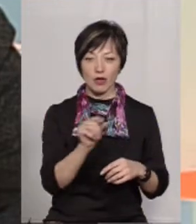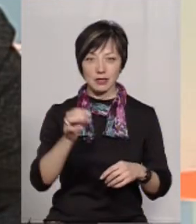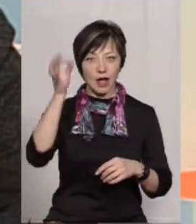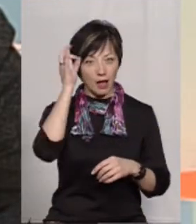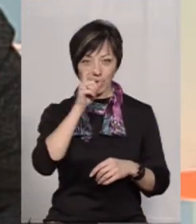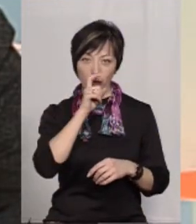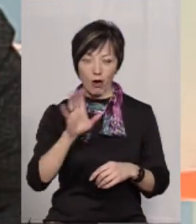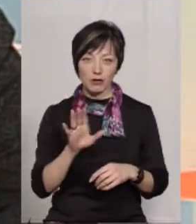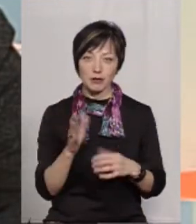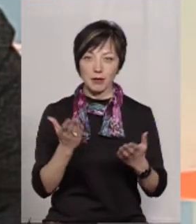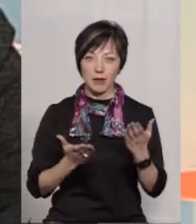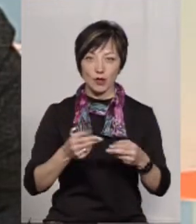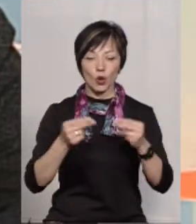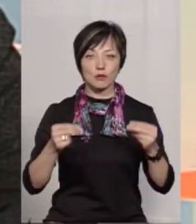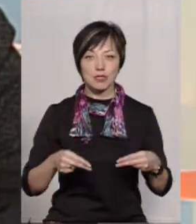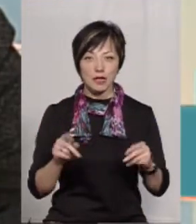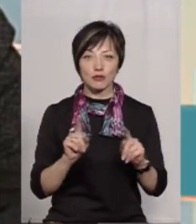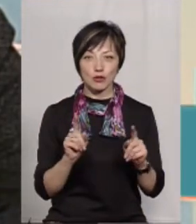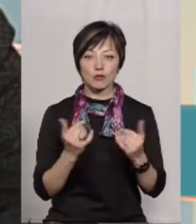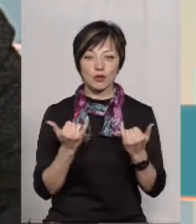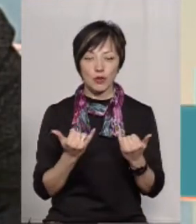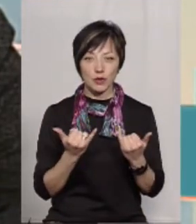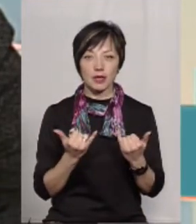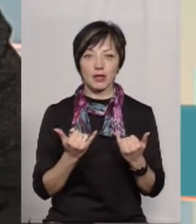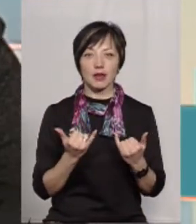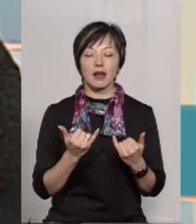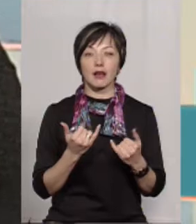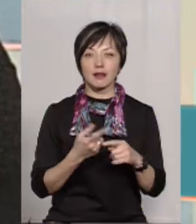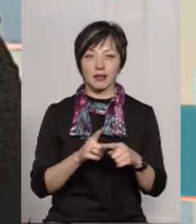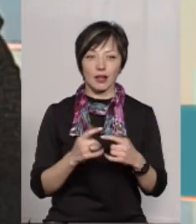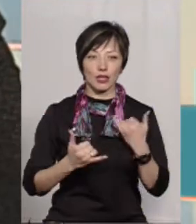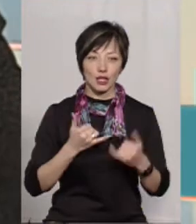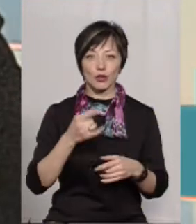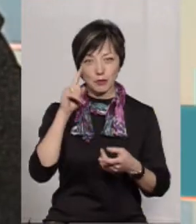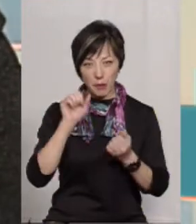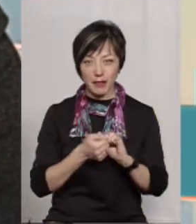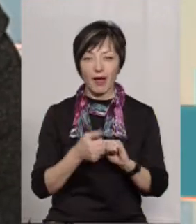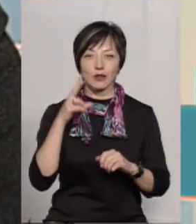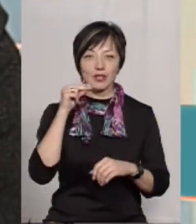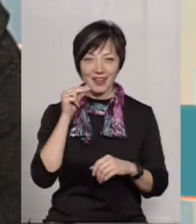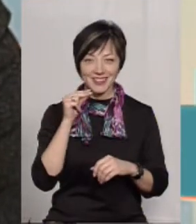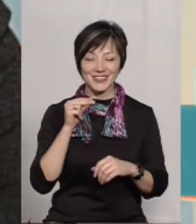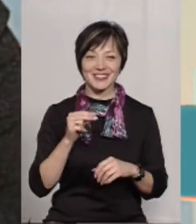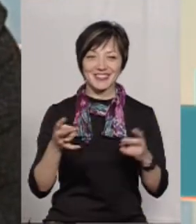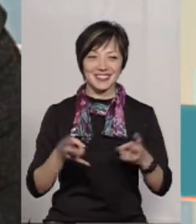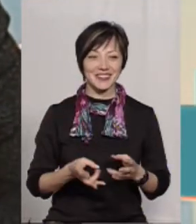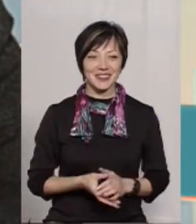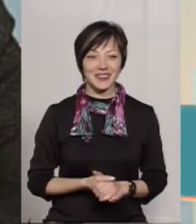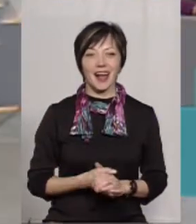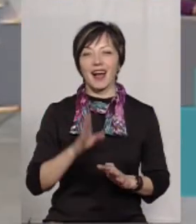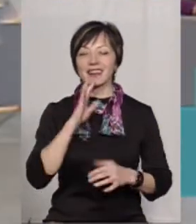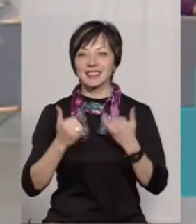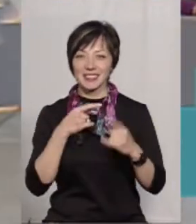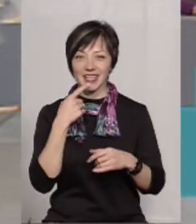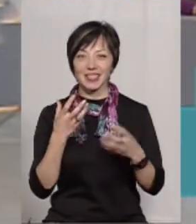згадують, що непогано було б, напевне, що розписатися, щоб, як сьогодні один із наречених сказав, добре запам'ятати ту дату. Так. А